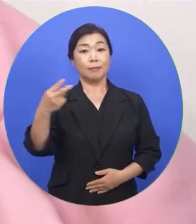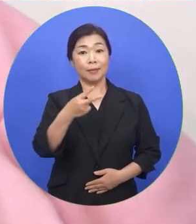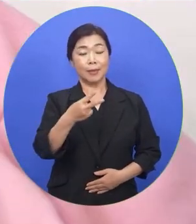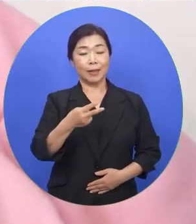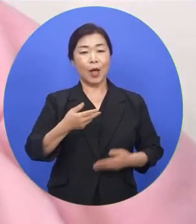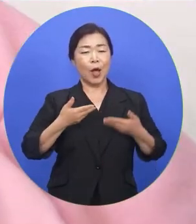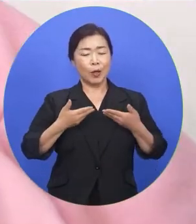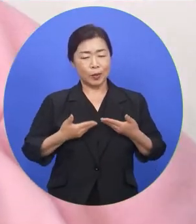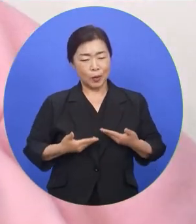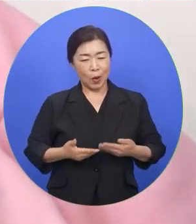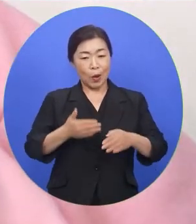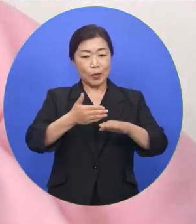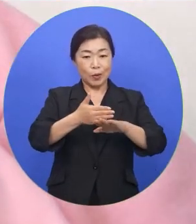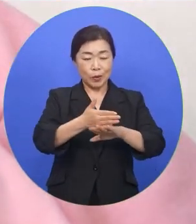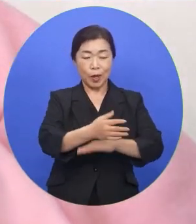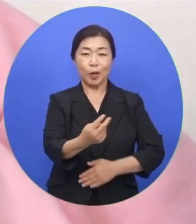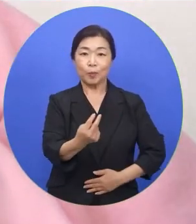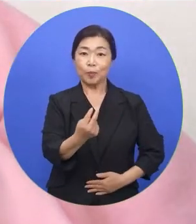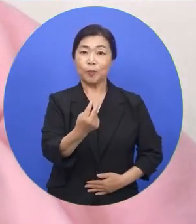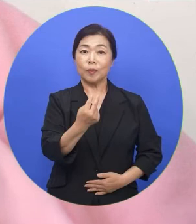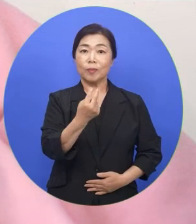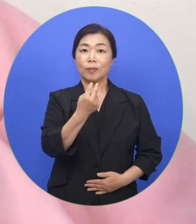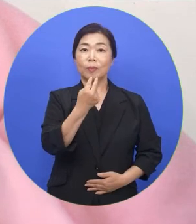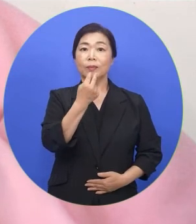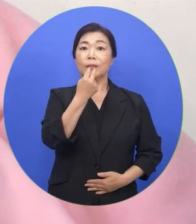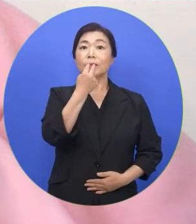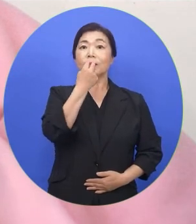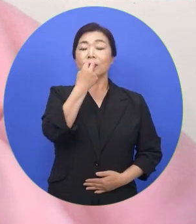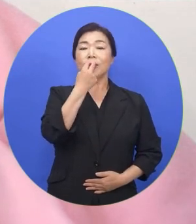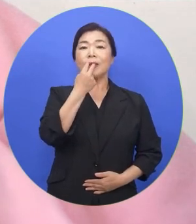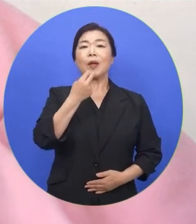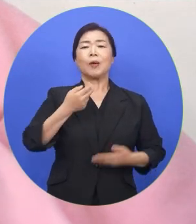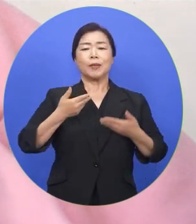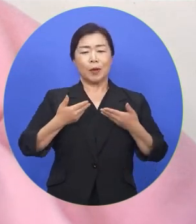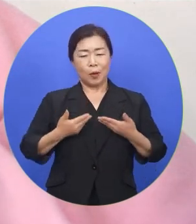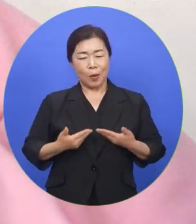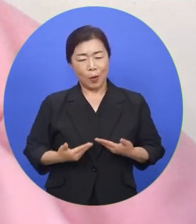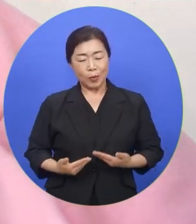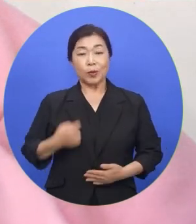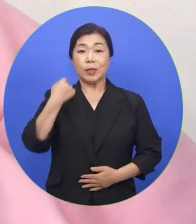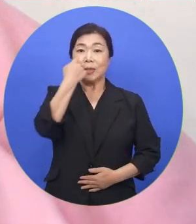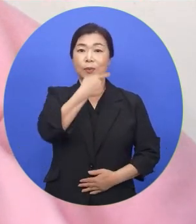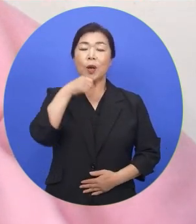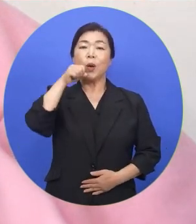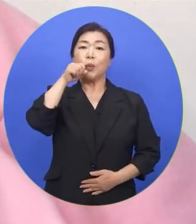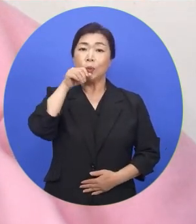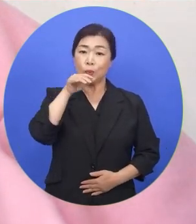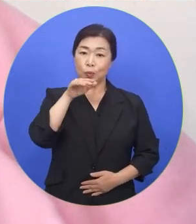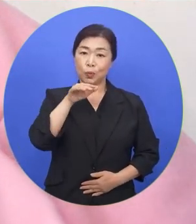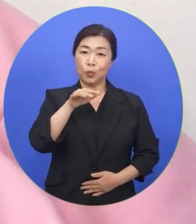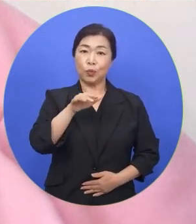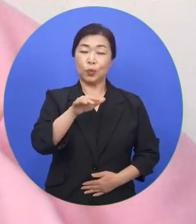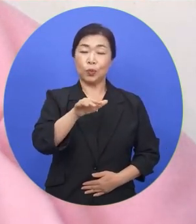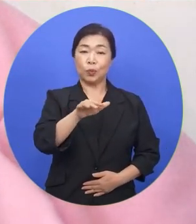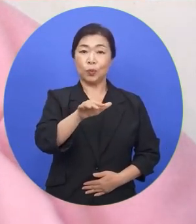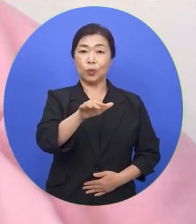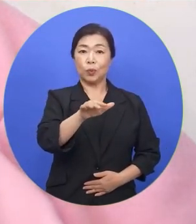다시 천천히 코로 숨을 들이쉬고 천천히 입으로 숨을